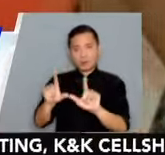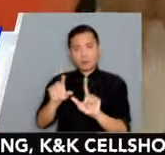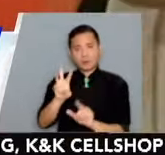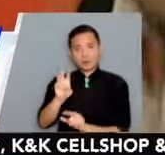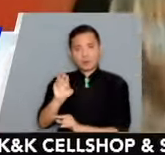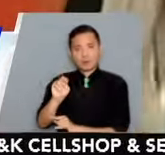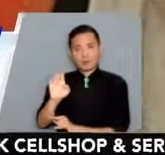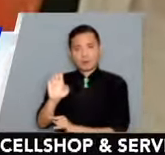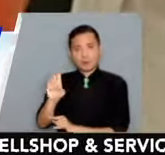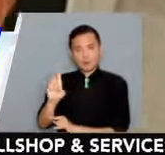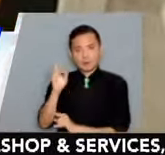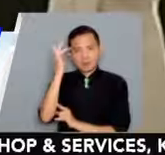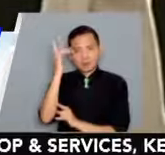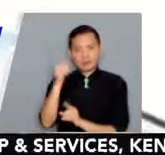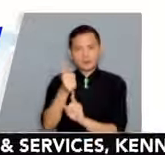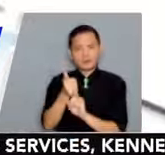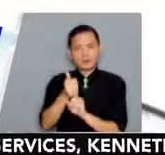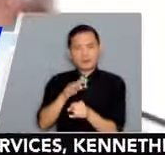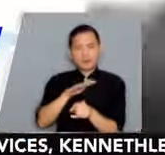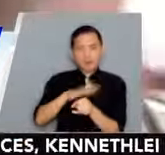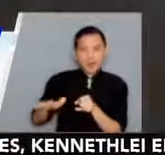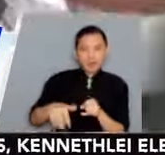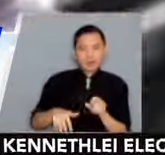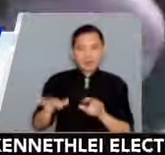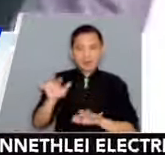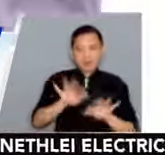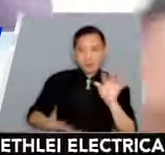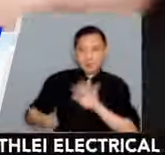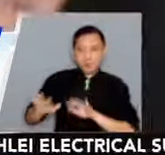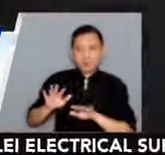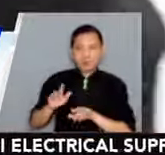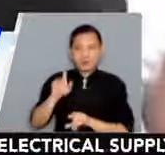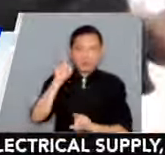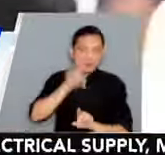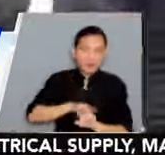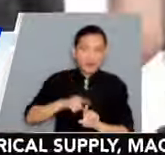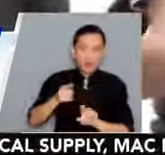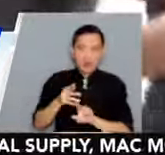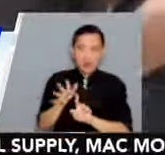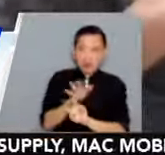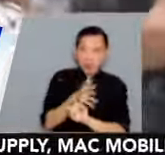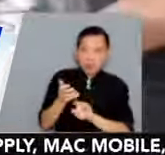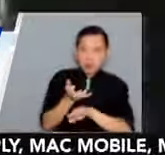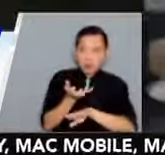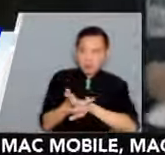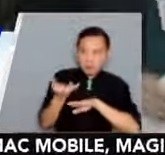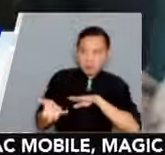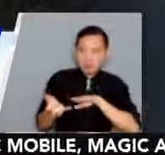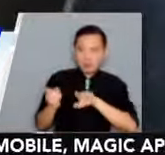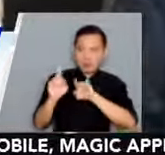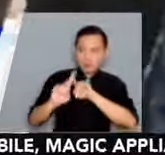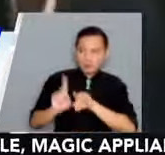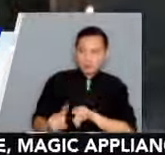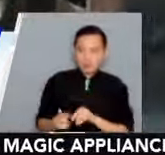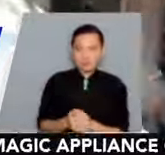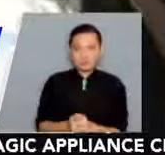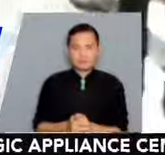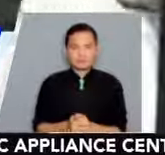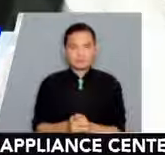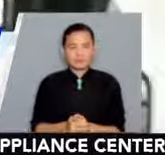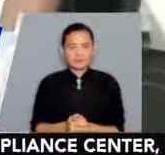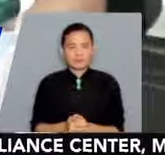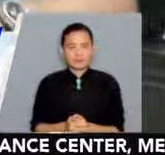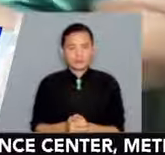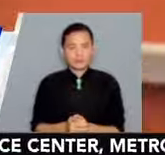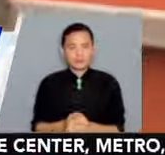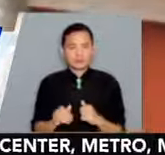sex trafficking, fraud and coercion at bulk cash smuggling. Nitong nakaraang linggo, ipinaaresto na rin siya at limang iba pa ng Davao